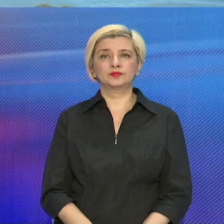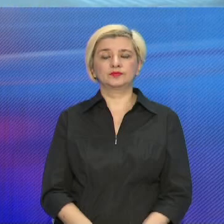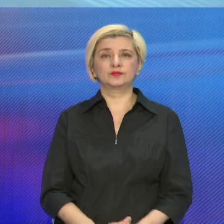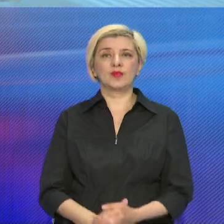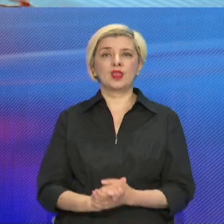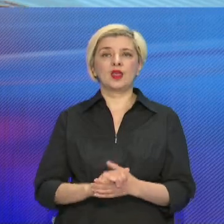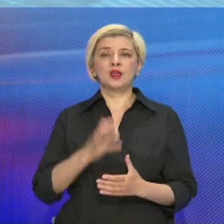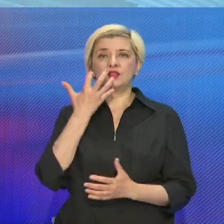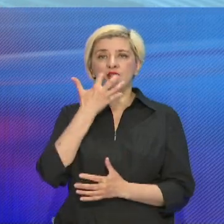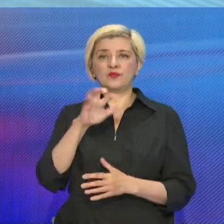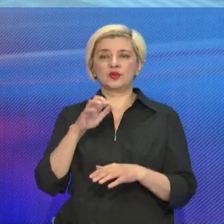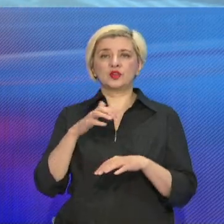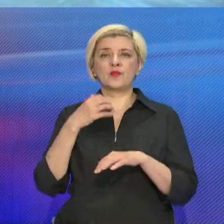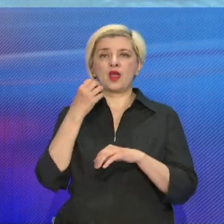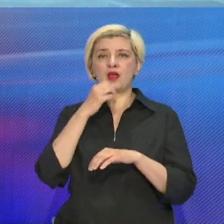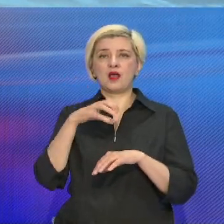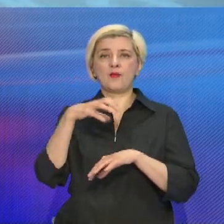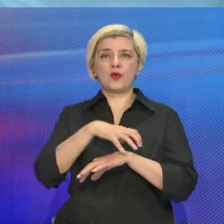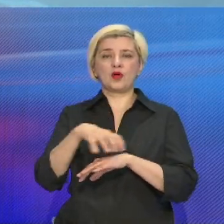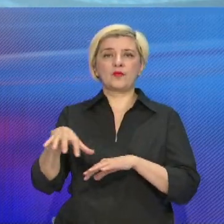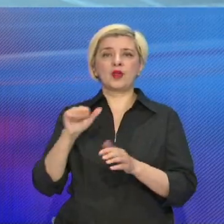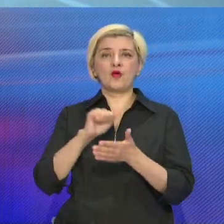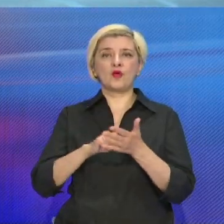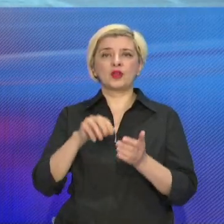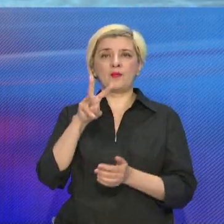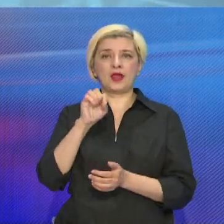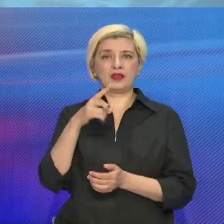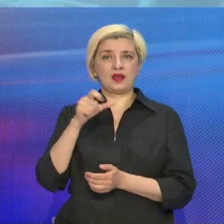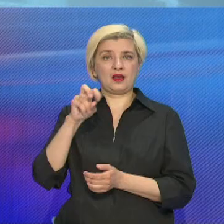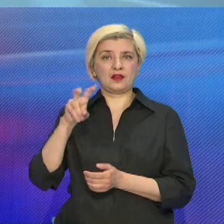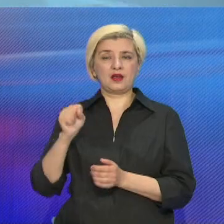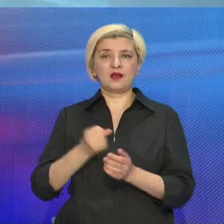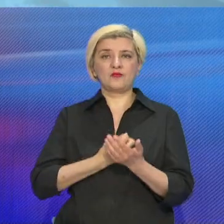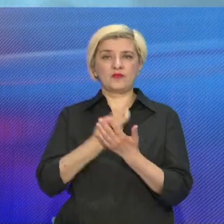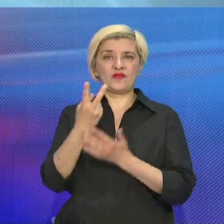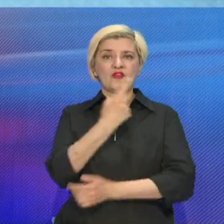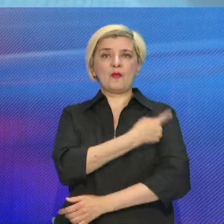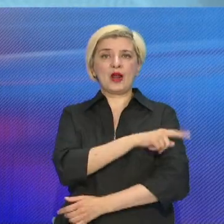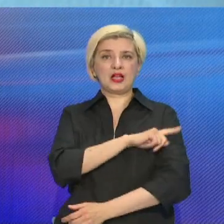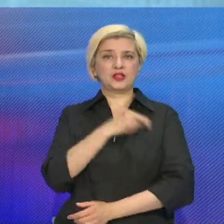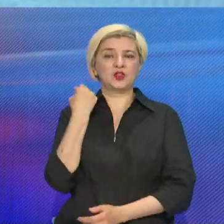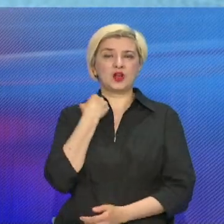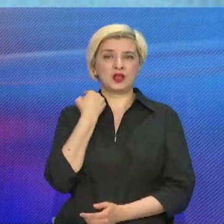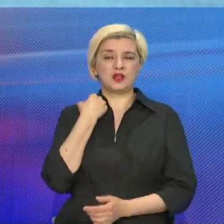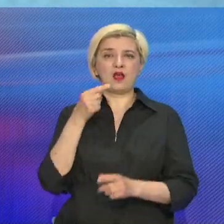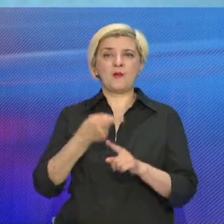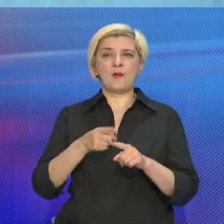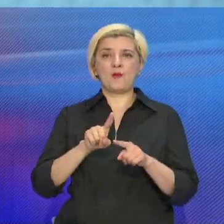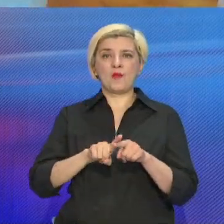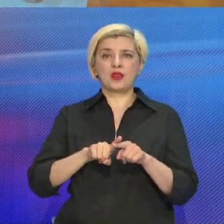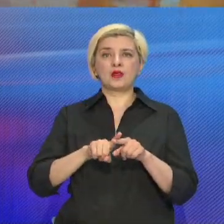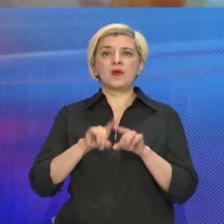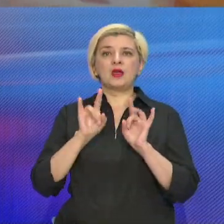С термичными опеками, отриманными от мангала, шпитализовано дитя у Лицкую центральную больницу. Об этом рассказали врачи, которые провели